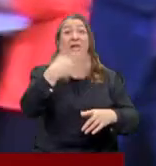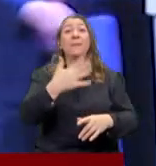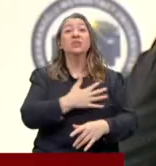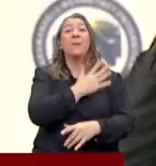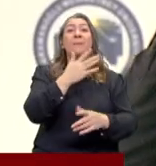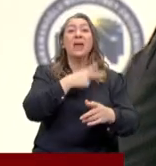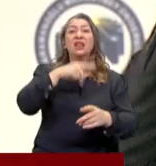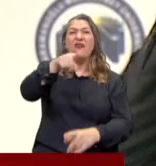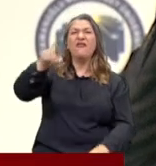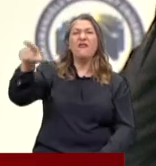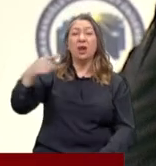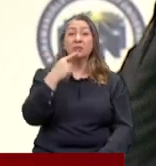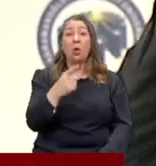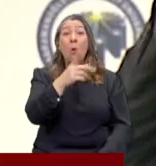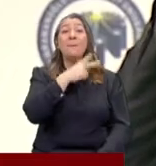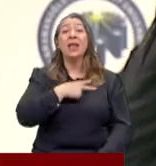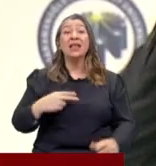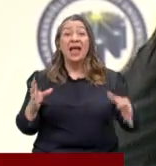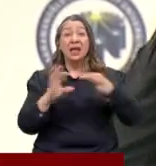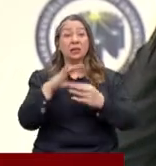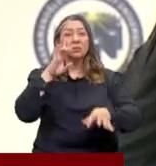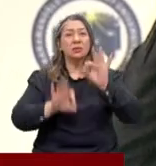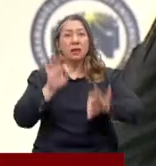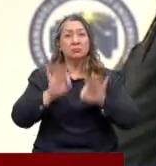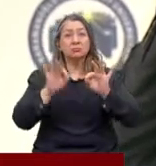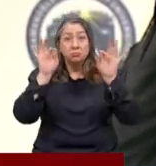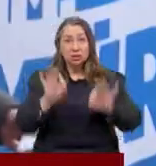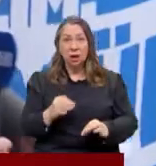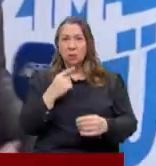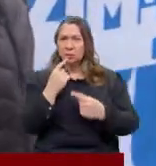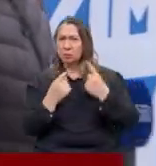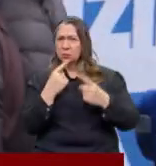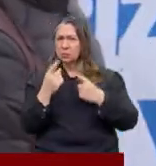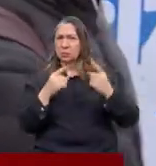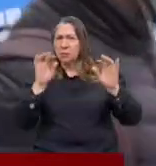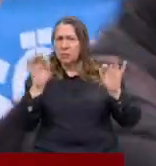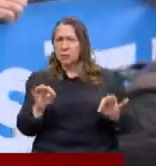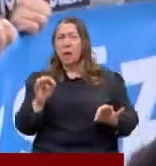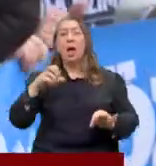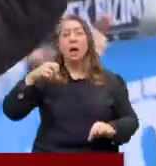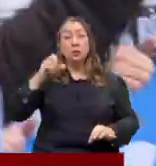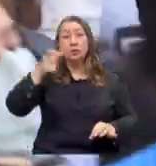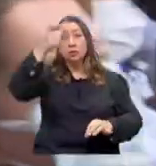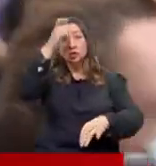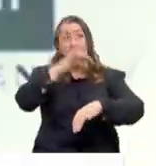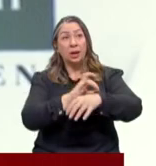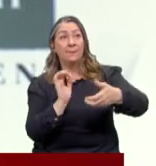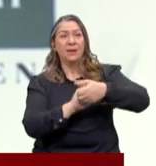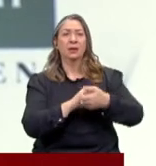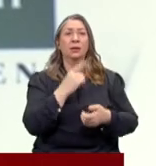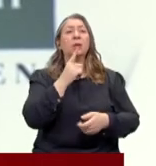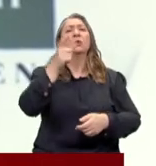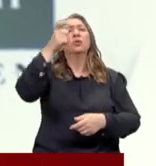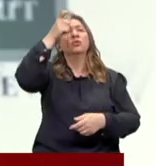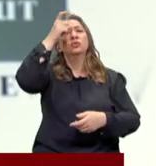CHP'li belediyelerde de var dedi. O belediyelerle ilgili de teftiş başlayacak mı sorusu gündeme gelirken Erdoğan Türk Tabipler Birliği'ni de hedef aldı. Bir de